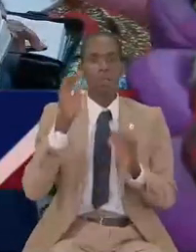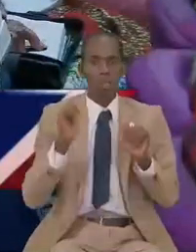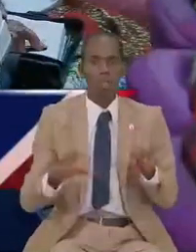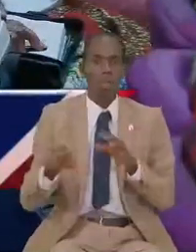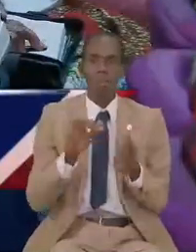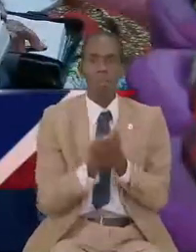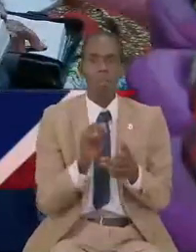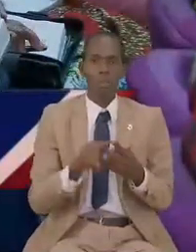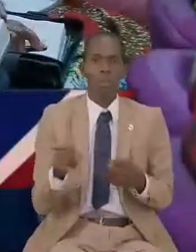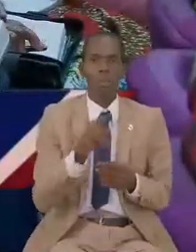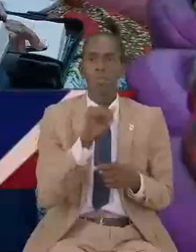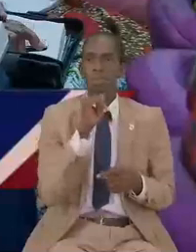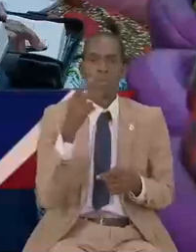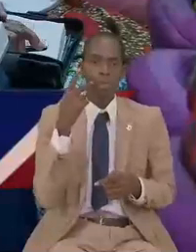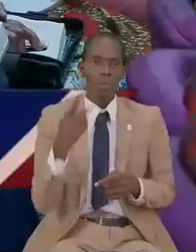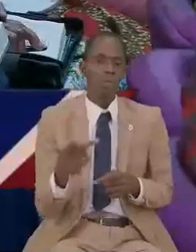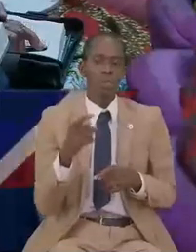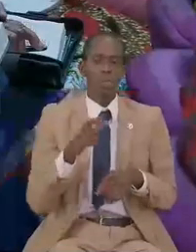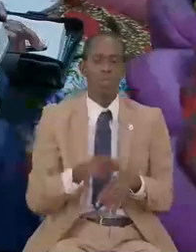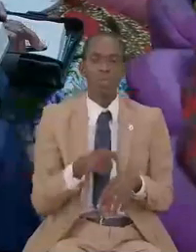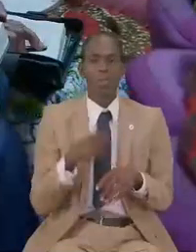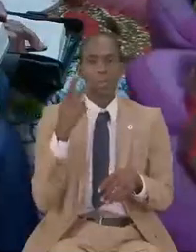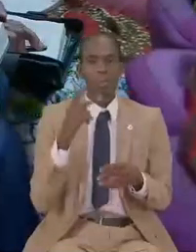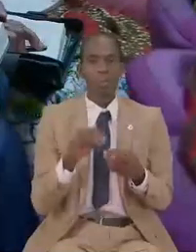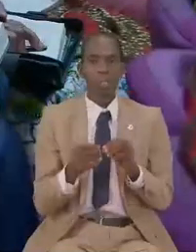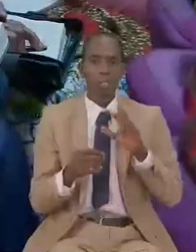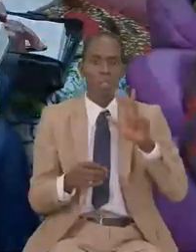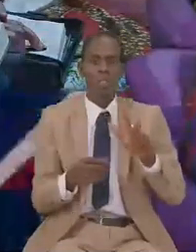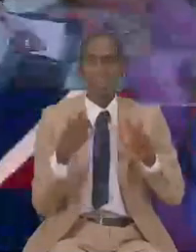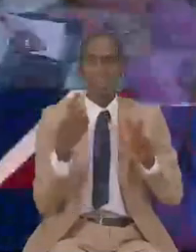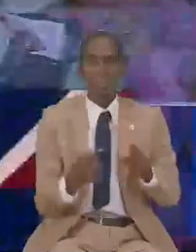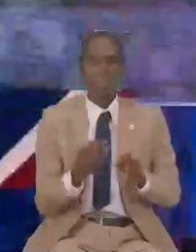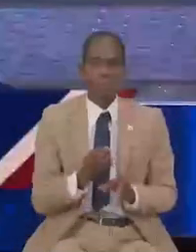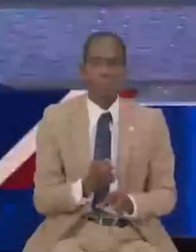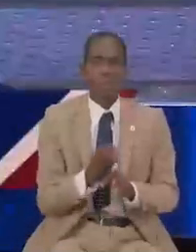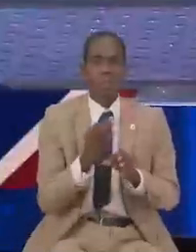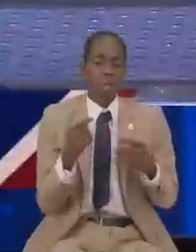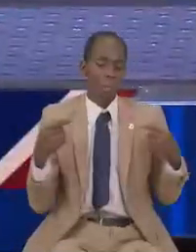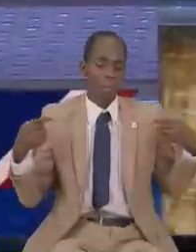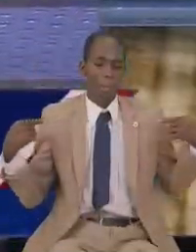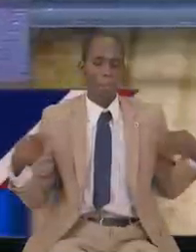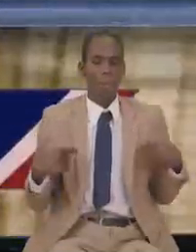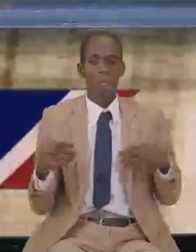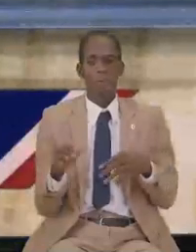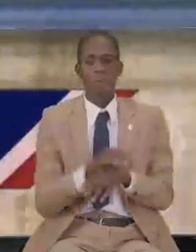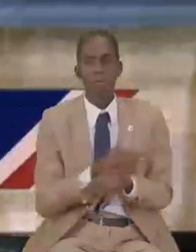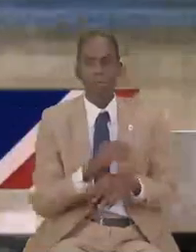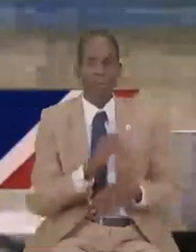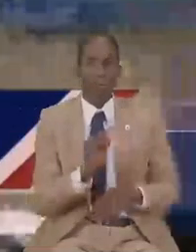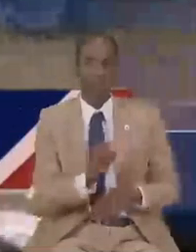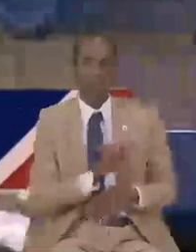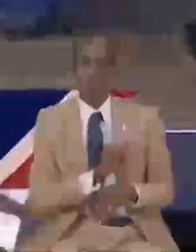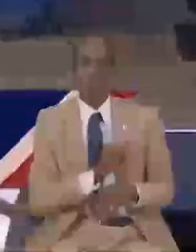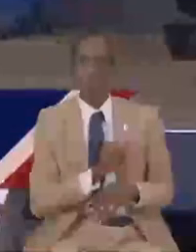ceci. C'est une période imprévue. Et trois, la conséquence pénible d'un passé non fixé,